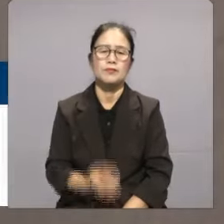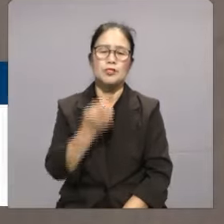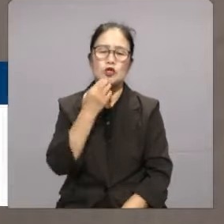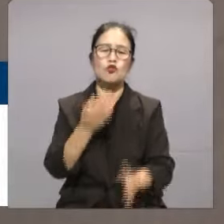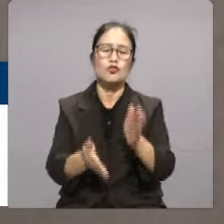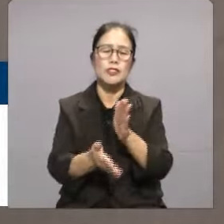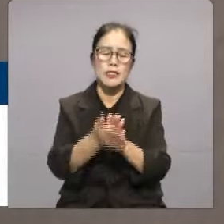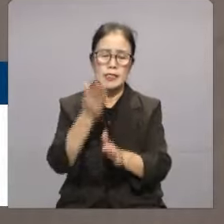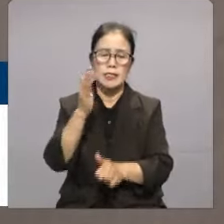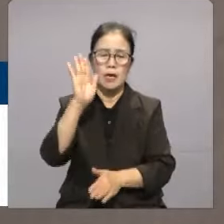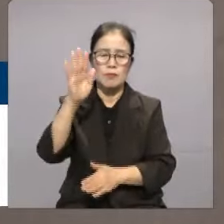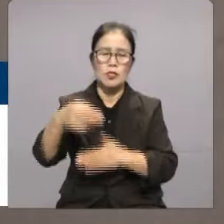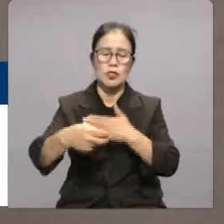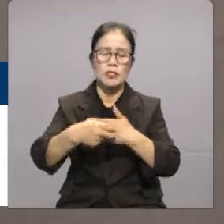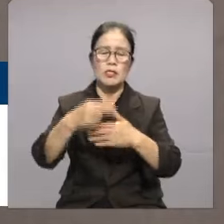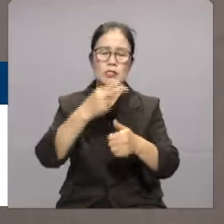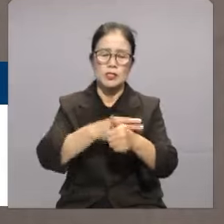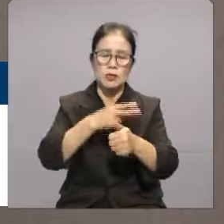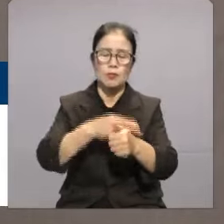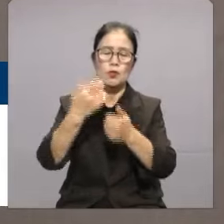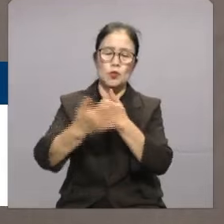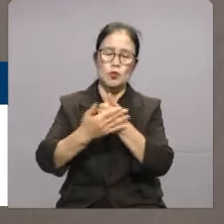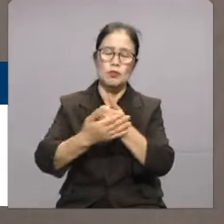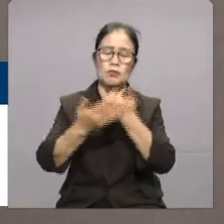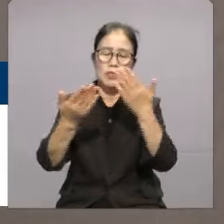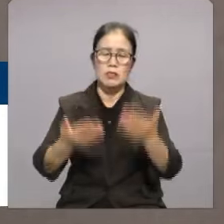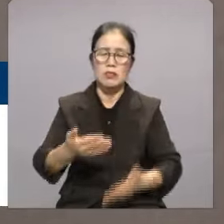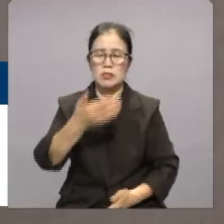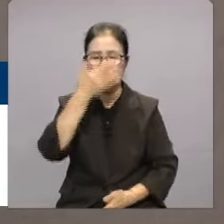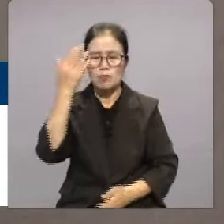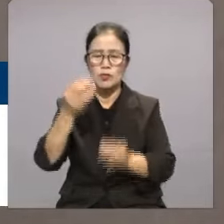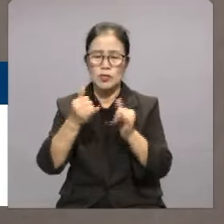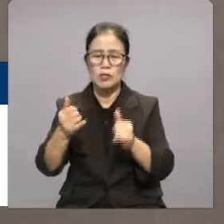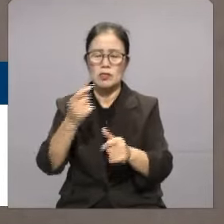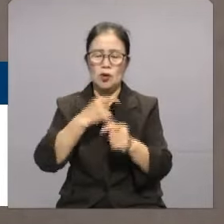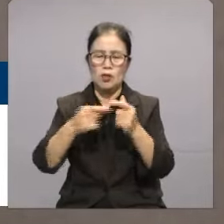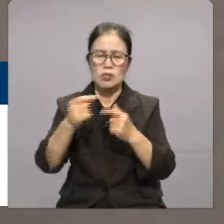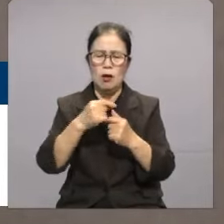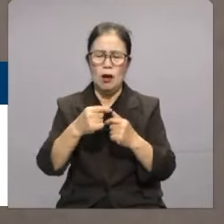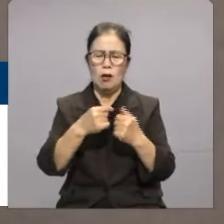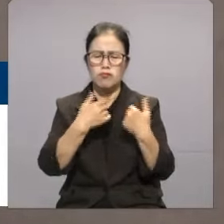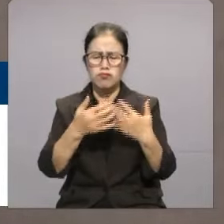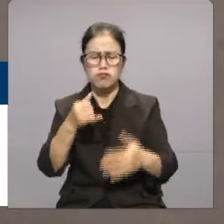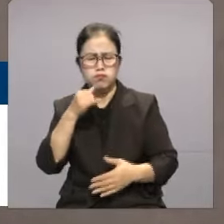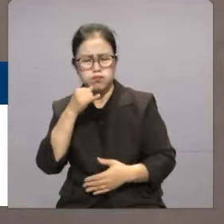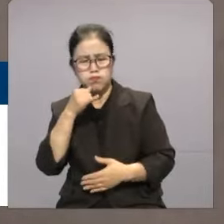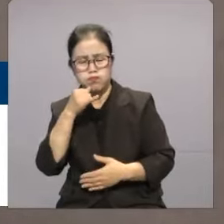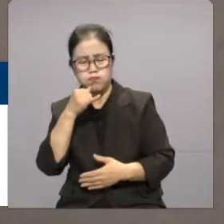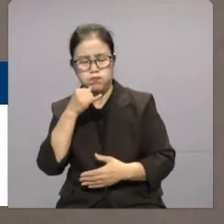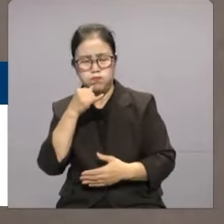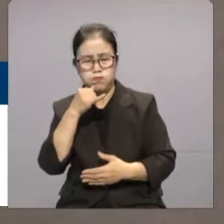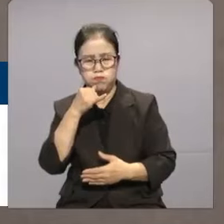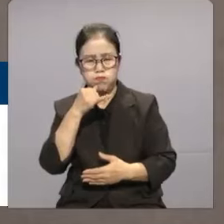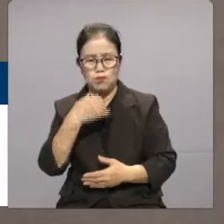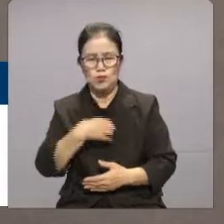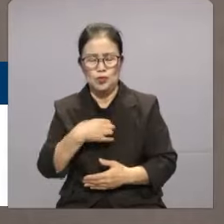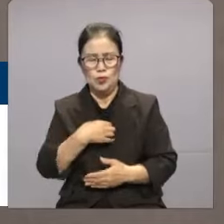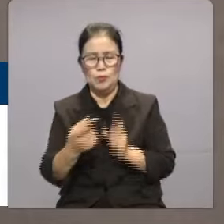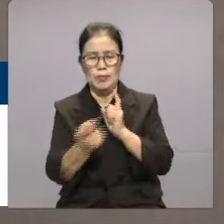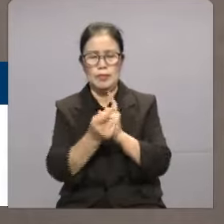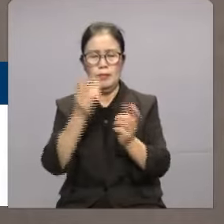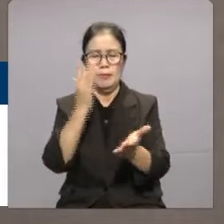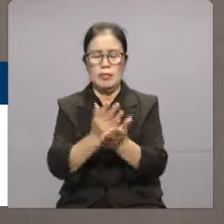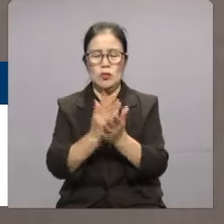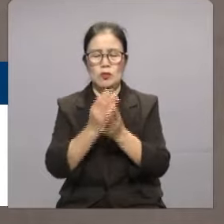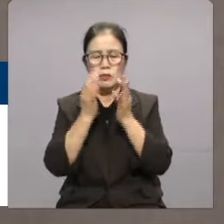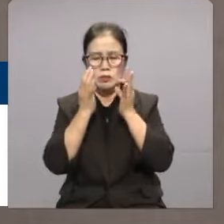서울시는 앞으로 의사 선생님들 도움을 받아서 우리 젊은이들이 더 이상 무방비로 마약류에 노출되지